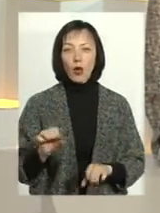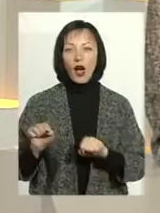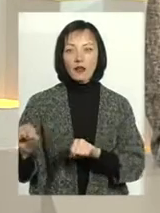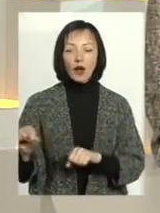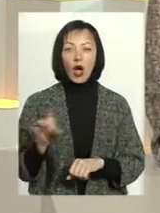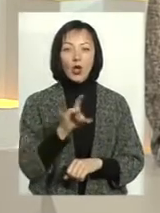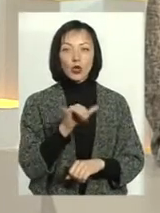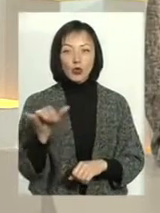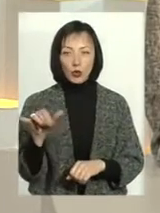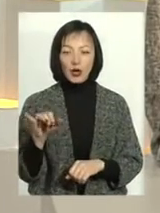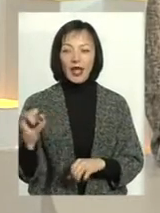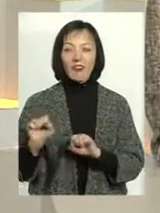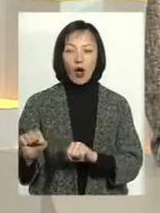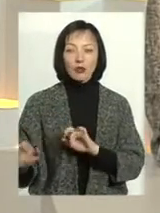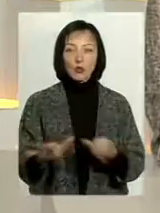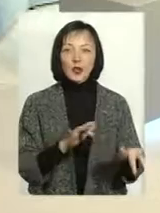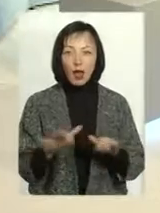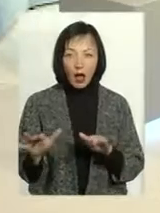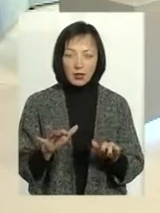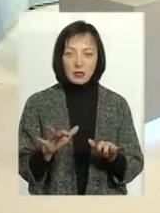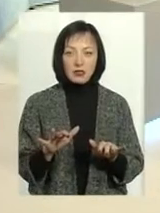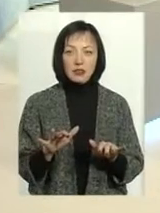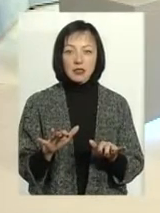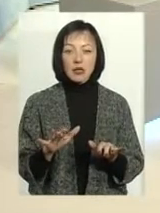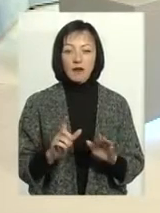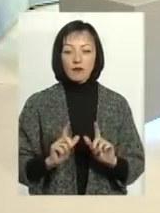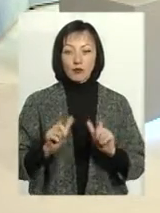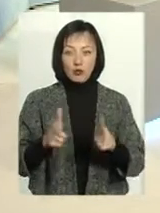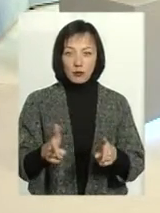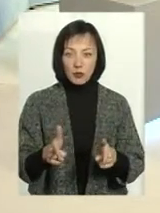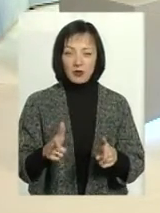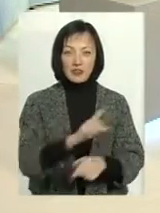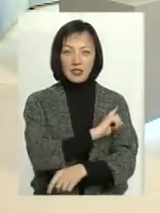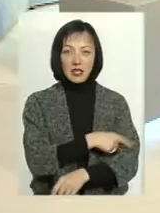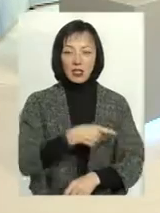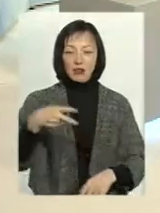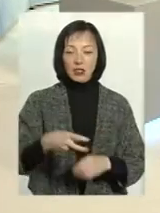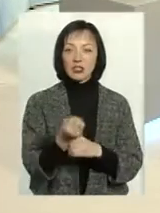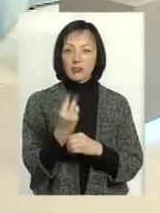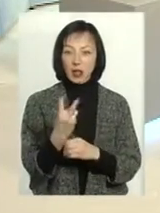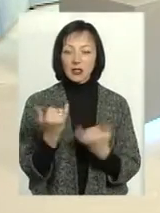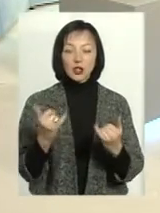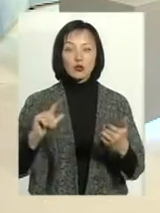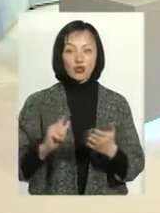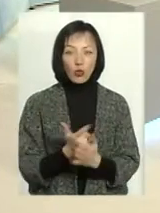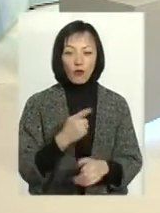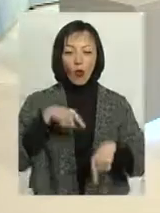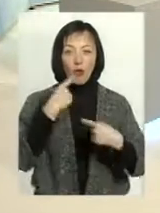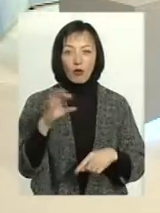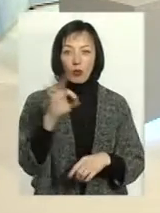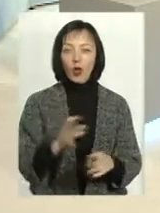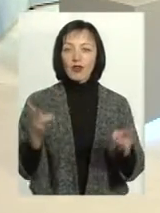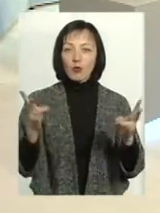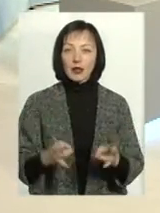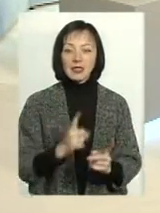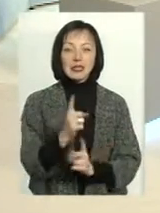адвокатуру і адвокатську діяльність набув чинності в 2012 році. Нині знову говоримо про